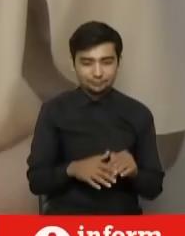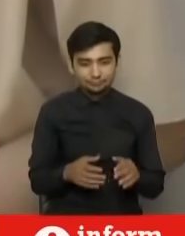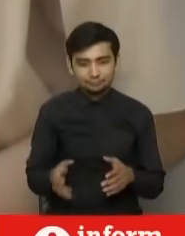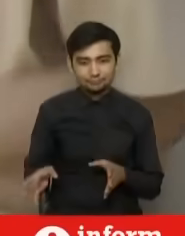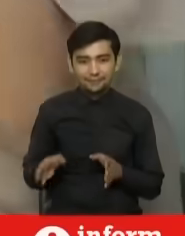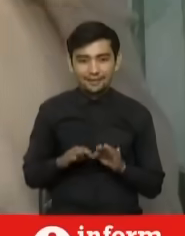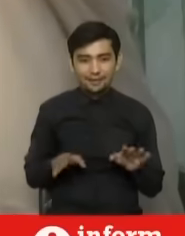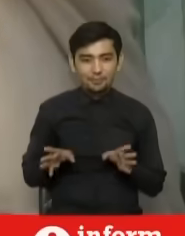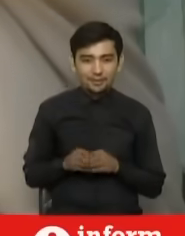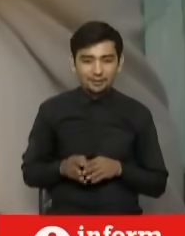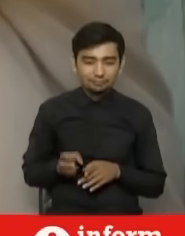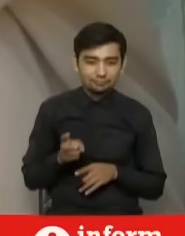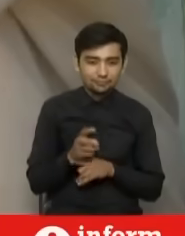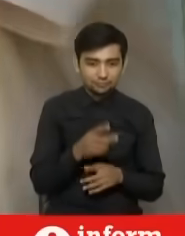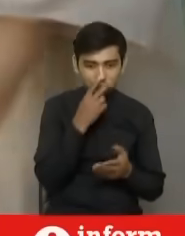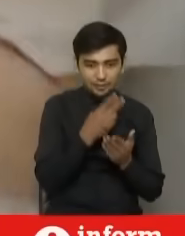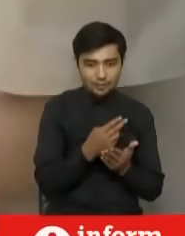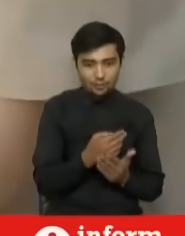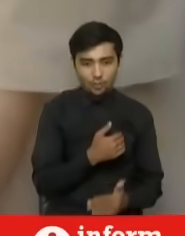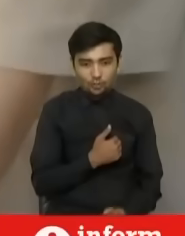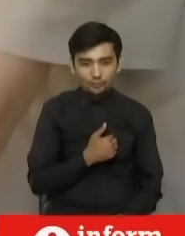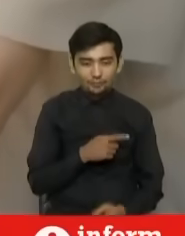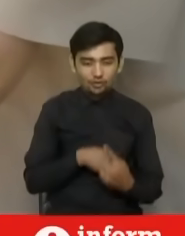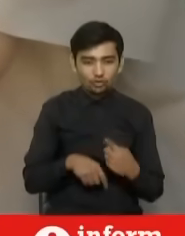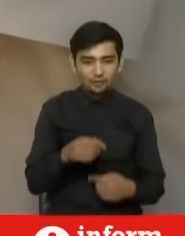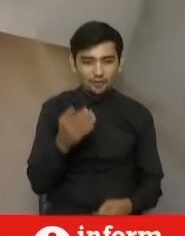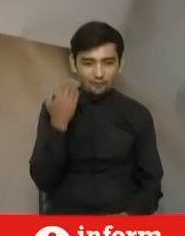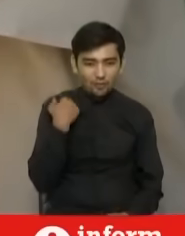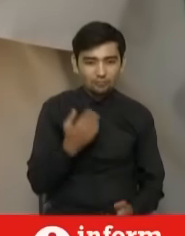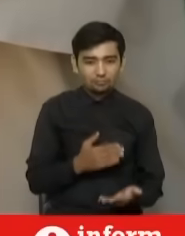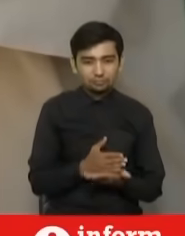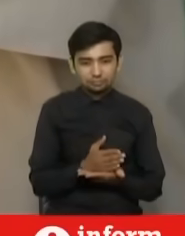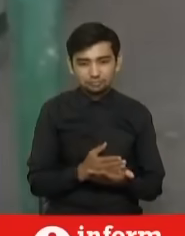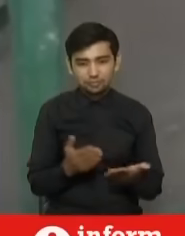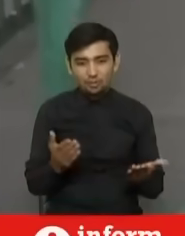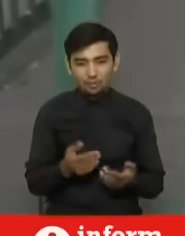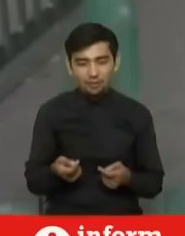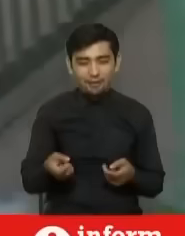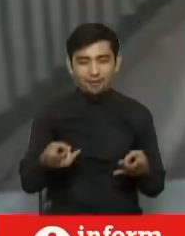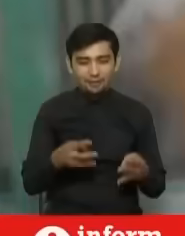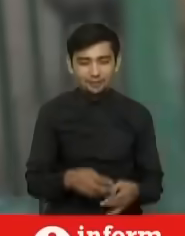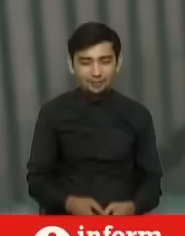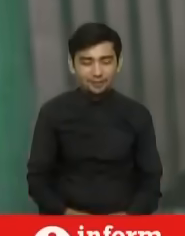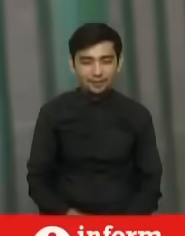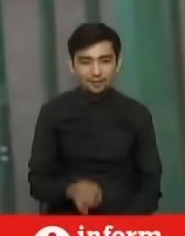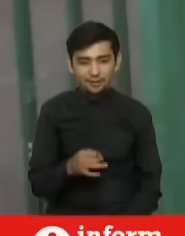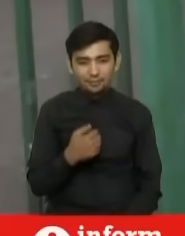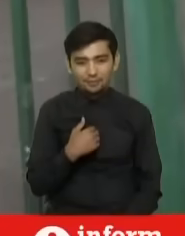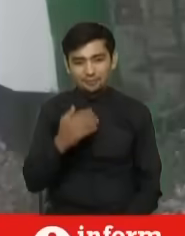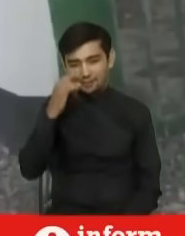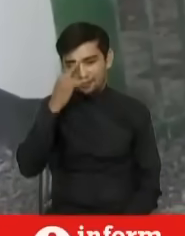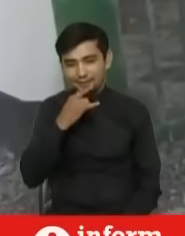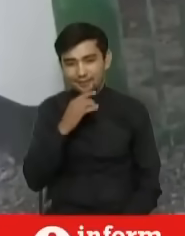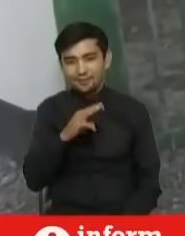бала шағымызбен келіп отырмыз, көрсетейін деп. Біздің аты бабамыз бізге қандай байлық қалдырған. Негізгі ойымыз қазақ тазысын